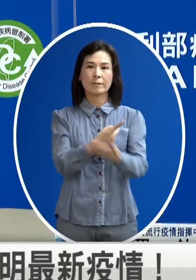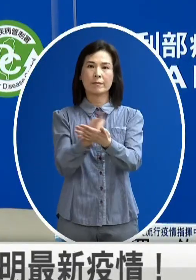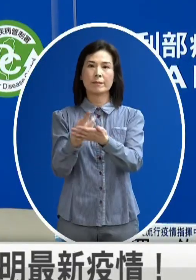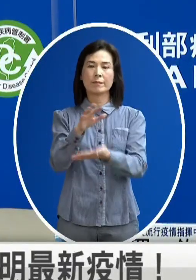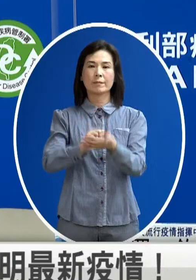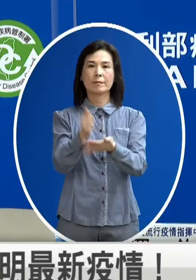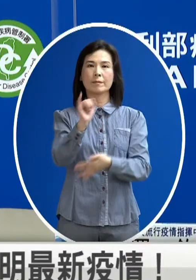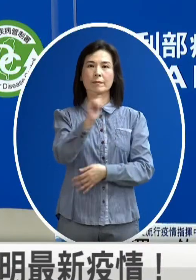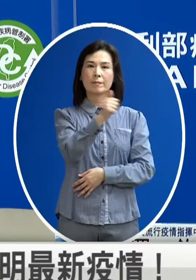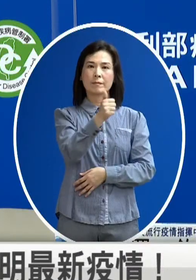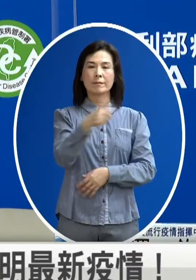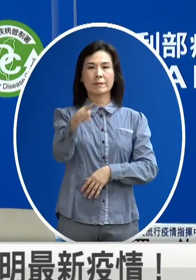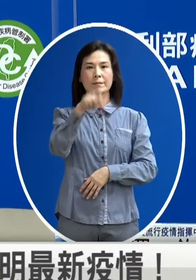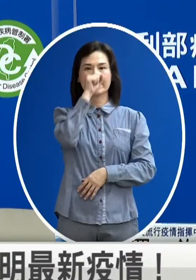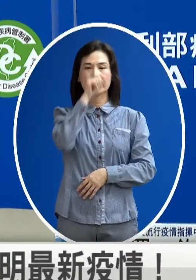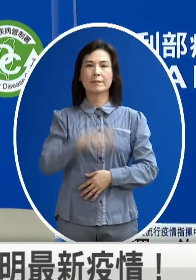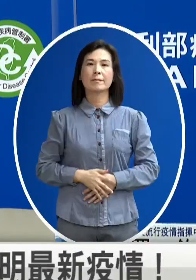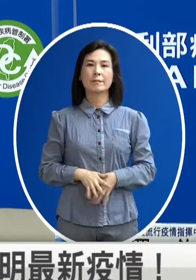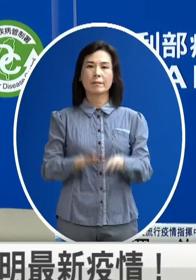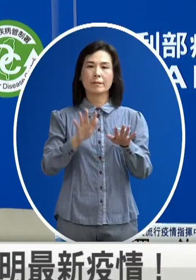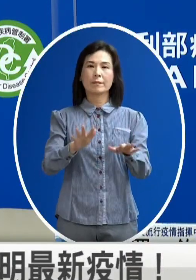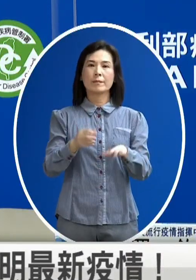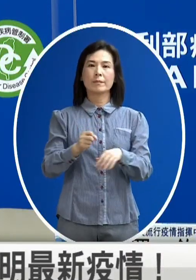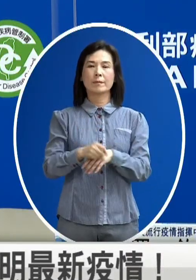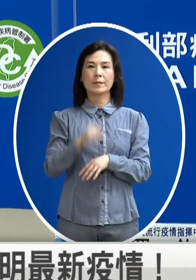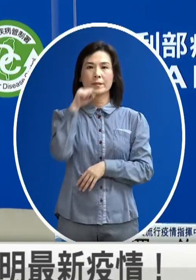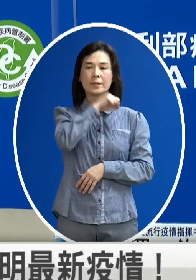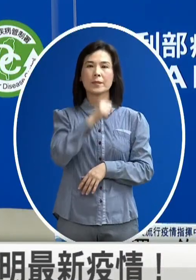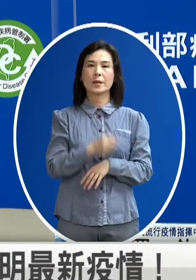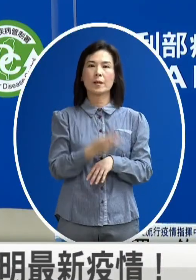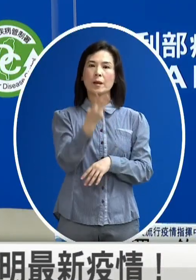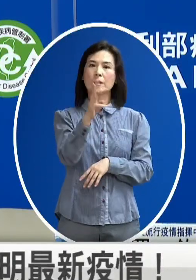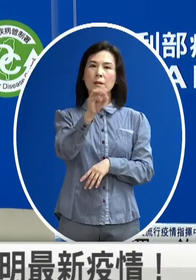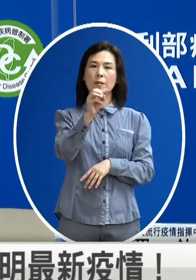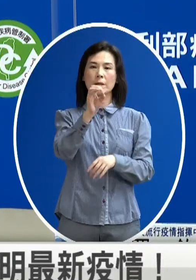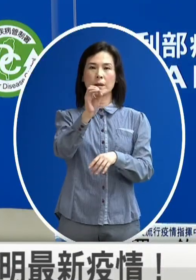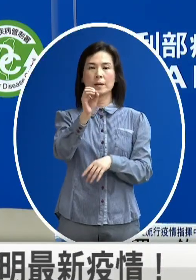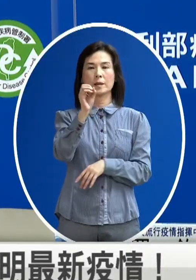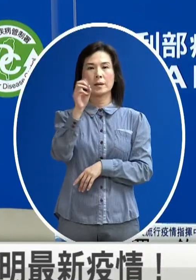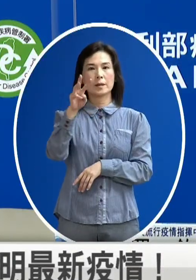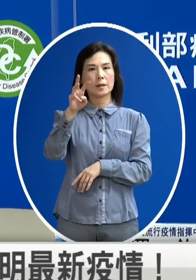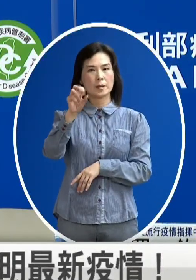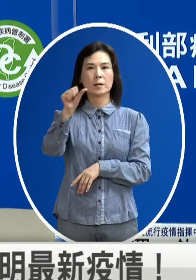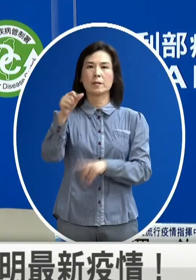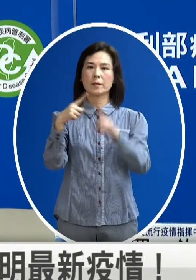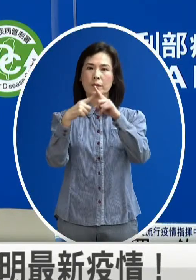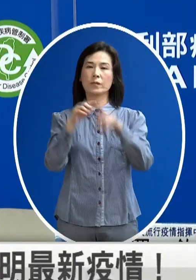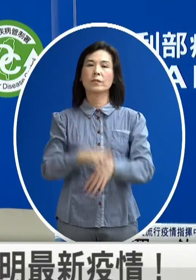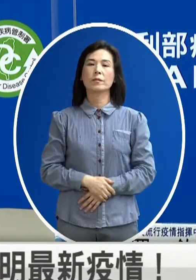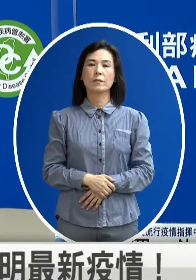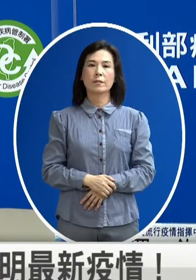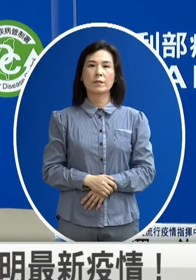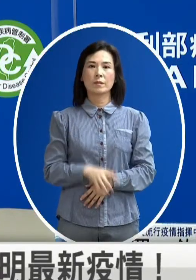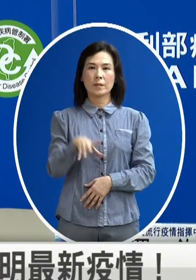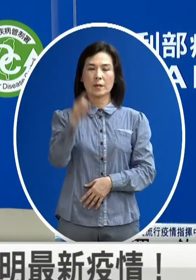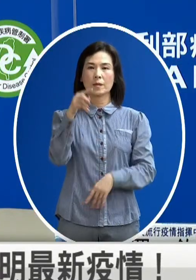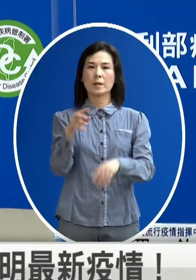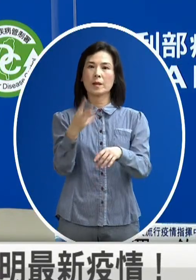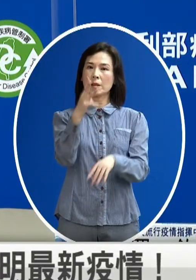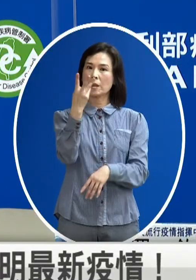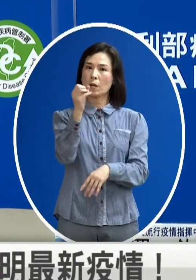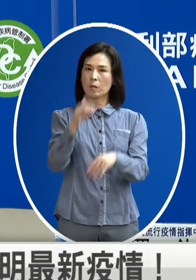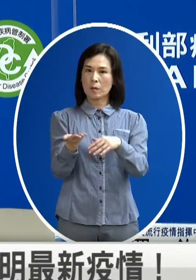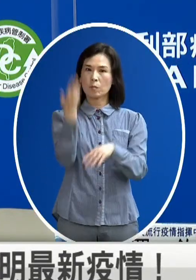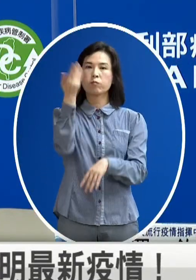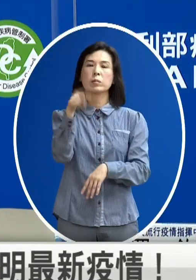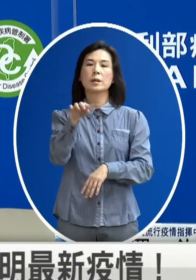好，各位记者、女士、先生，大家好，我们今天的本土病例哈达到30035人，好，那首度破30000哈，